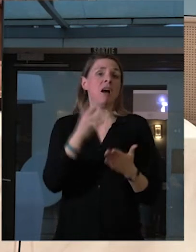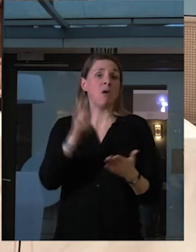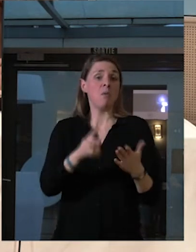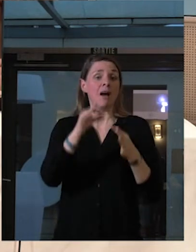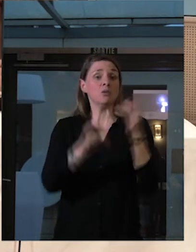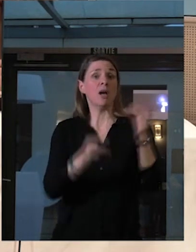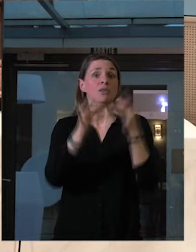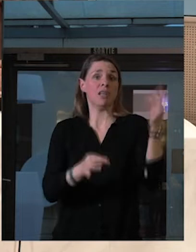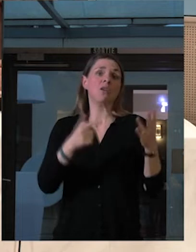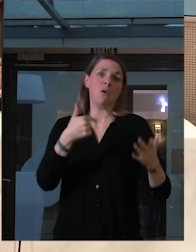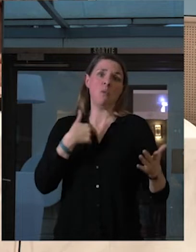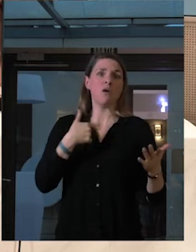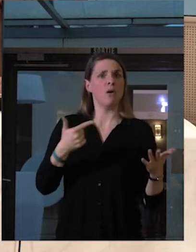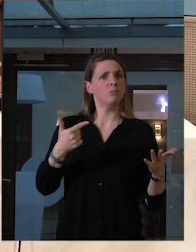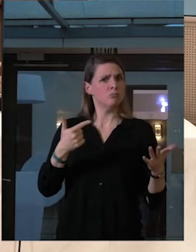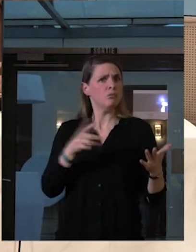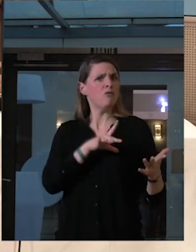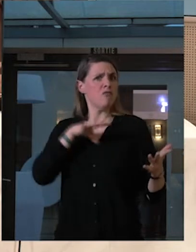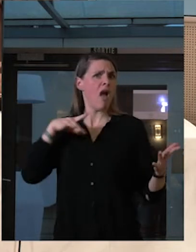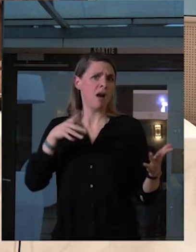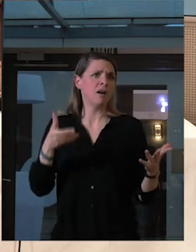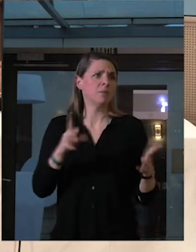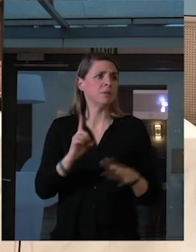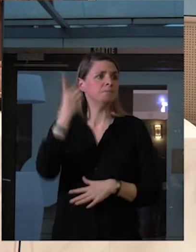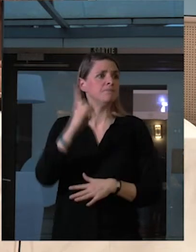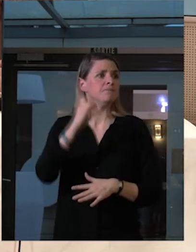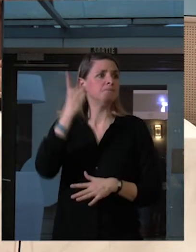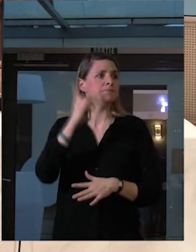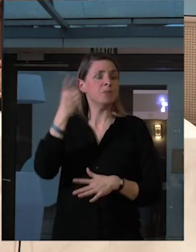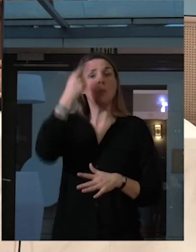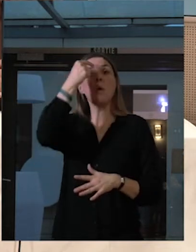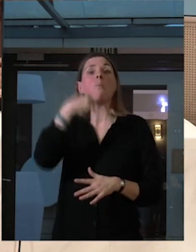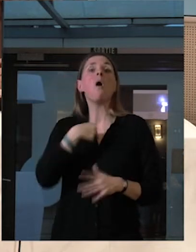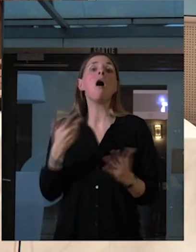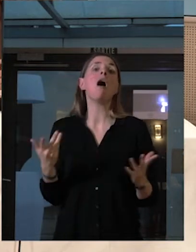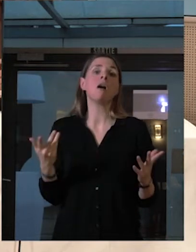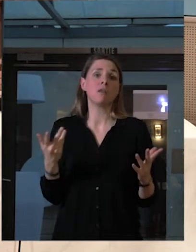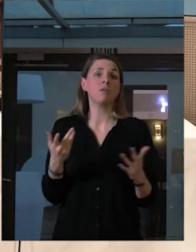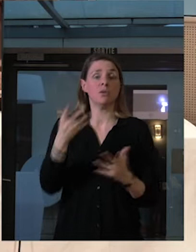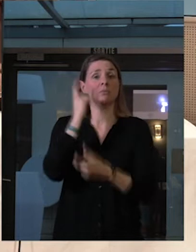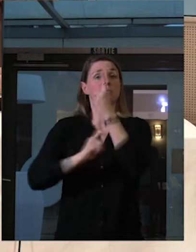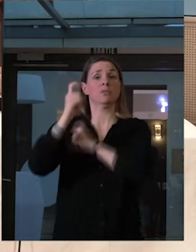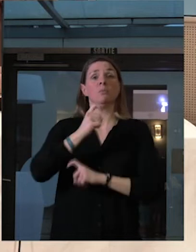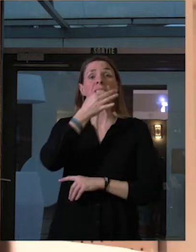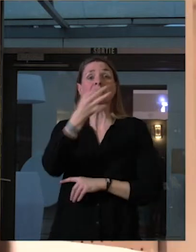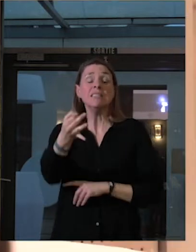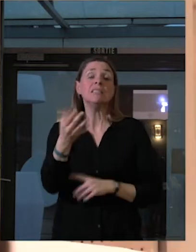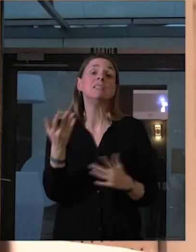et donc plus j'assume ce que je suis et ce que je fais. Après, pour moi, tant que je reviens sur ce que j'ai dit tout à l'heure, tant que je